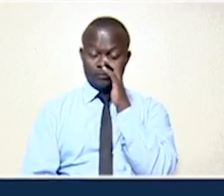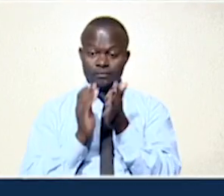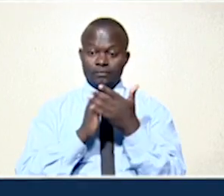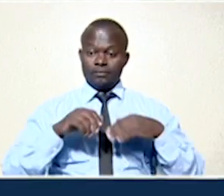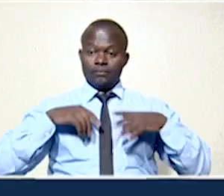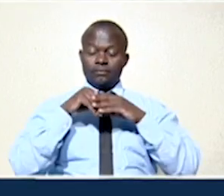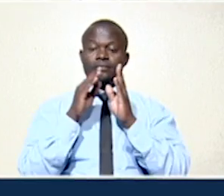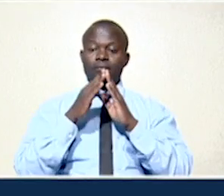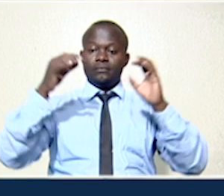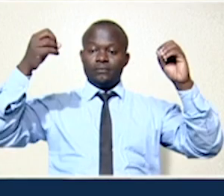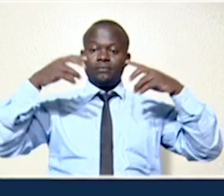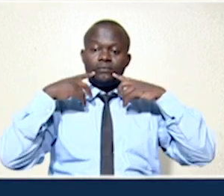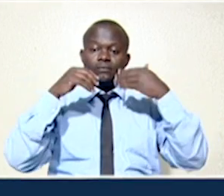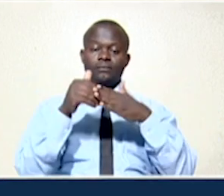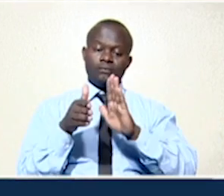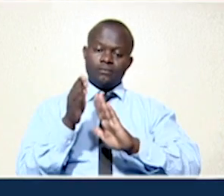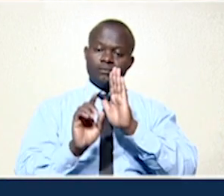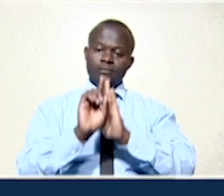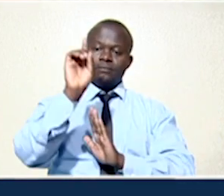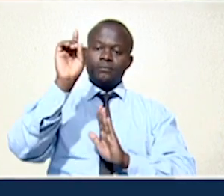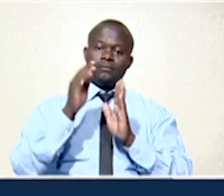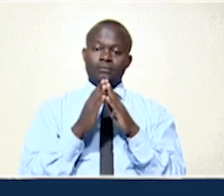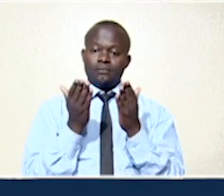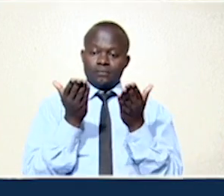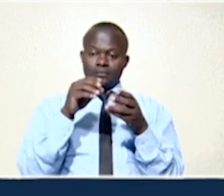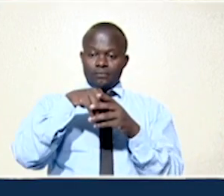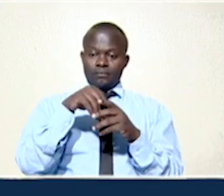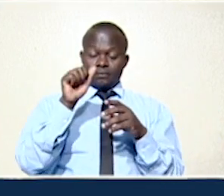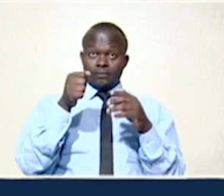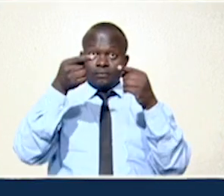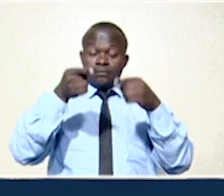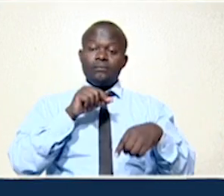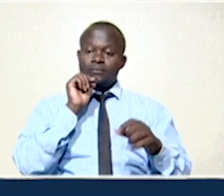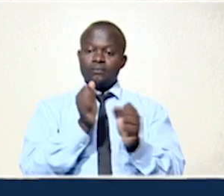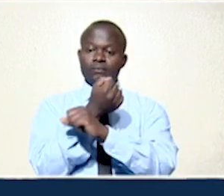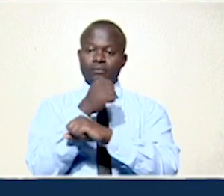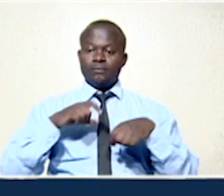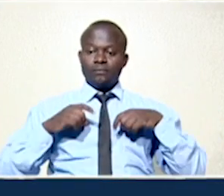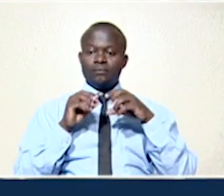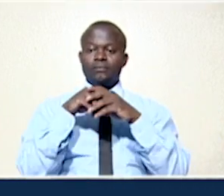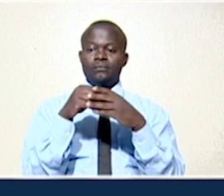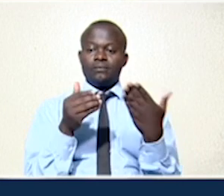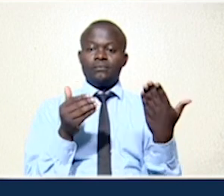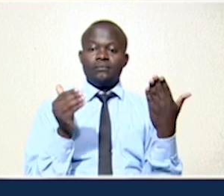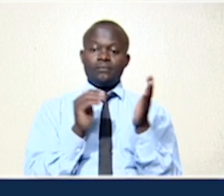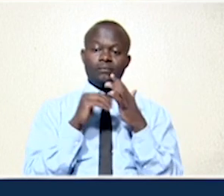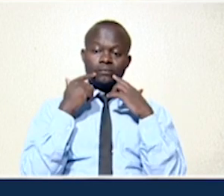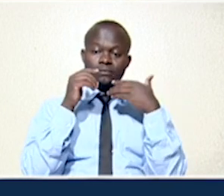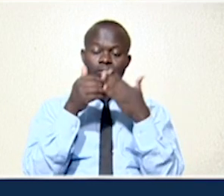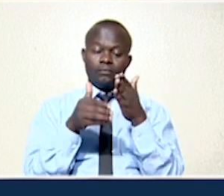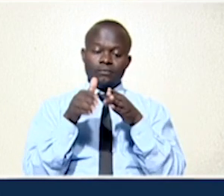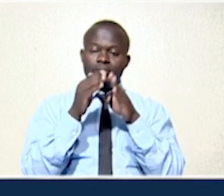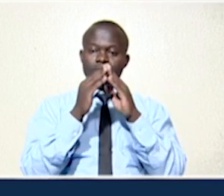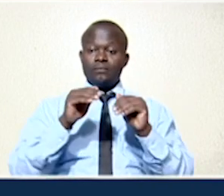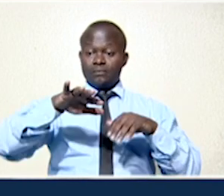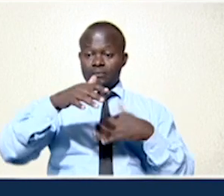umujyi wa Kigali bavuga ko umuvuduko w'iterambere umujyi uriho bashobora kwisanga badashoboye kubamo. Basanga kubaka inzu ziciriritse